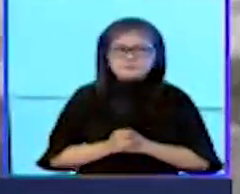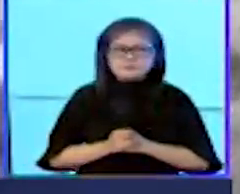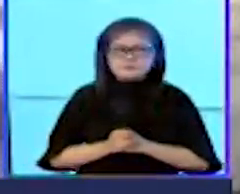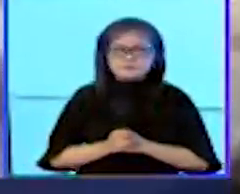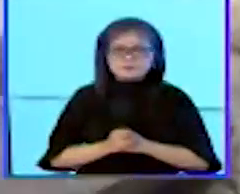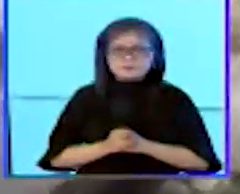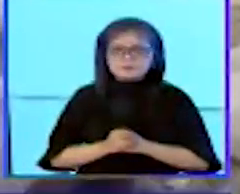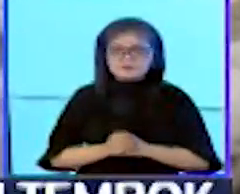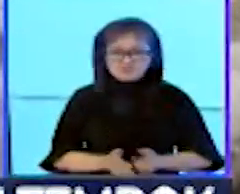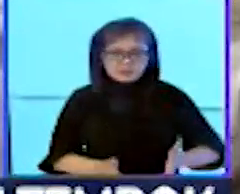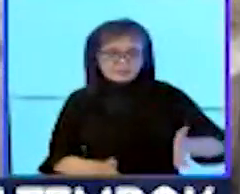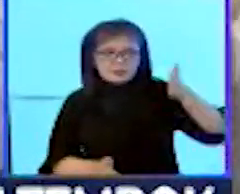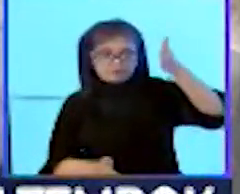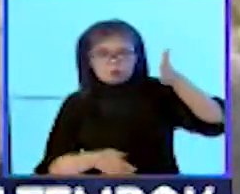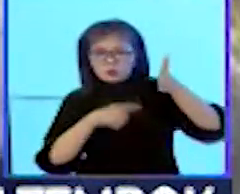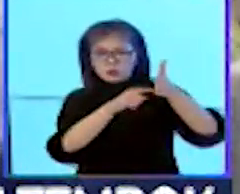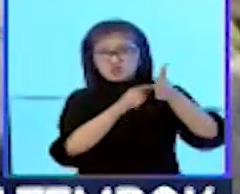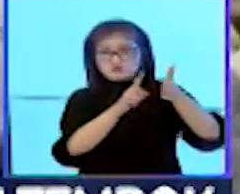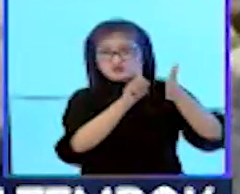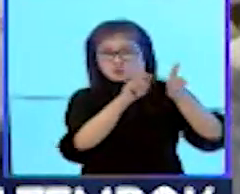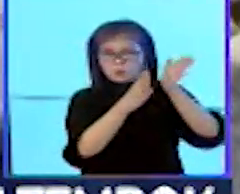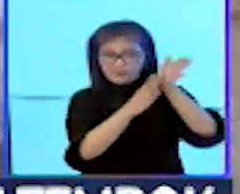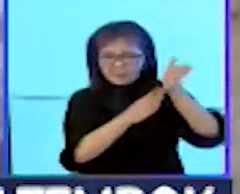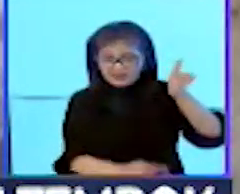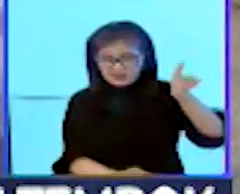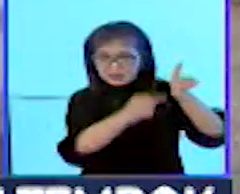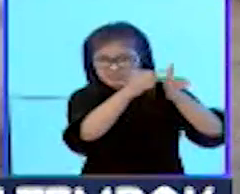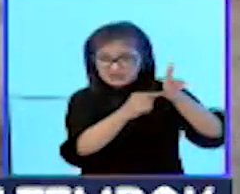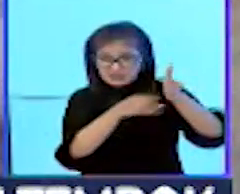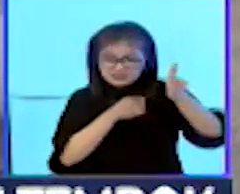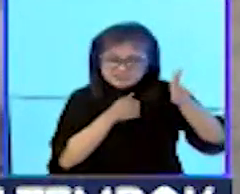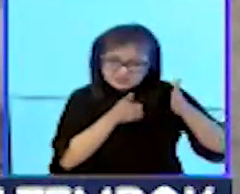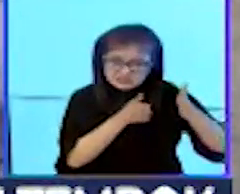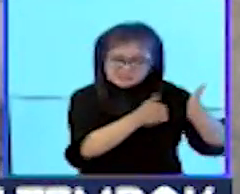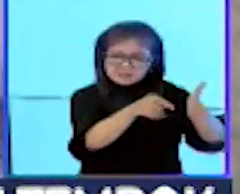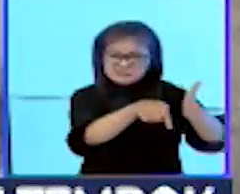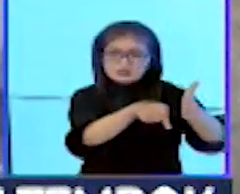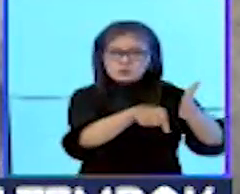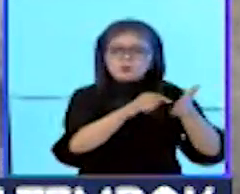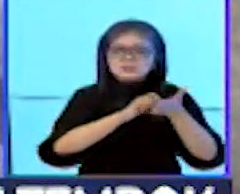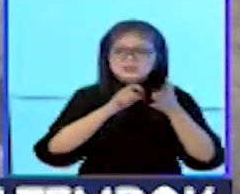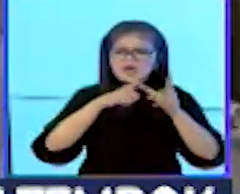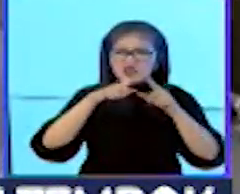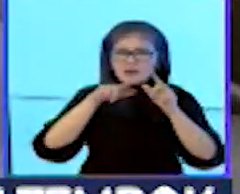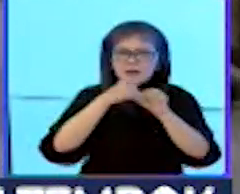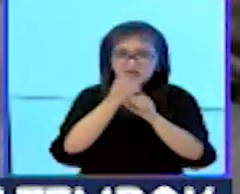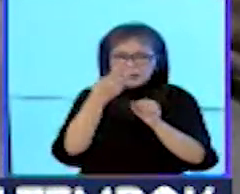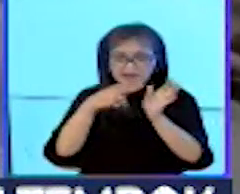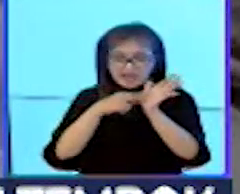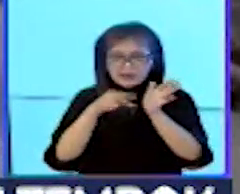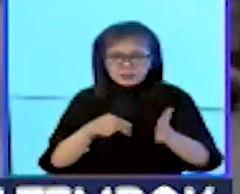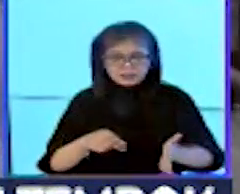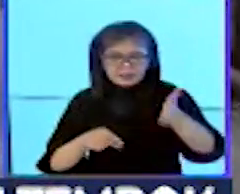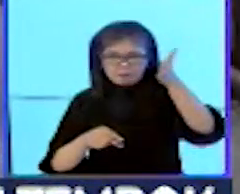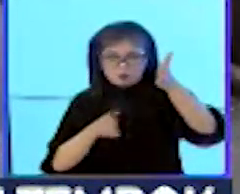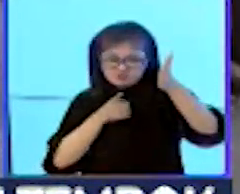Tembok setinggi 1 meter ini berdiri di atas akses jalan di Desa Gading Tanon, Sragen, Jawa Tengah. Tembok yang menutup jalan ini